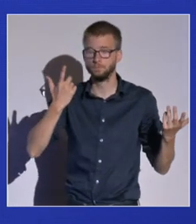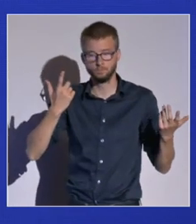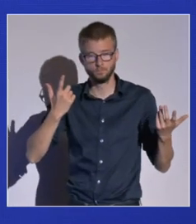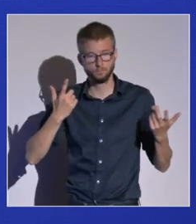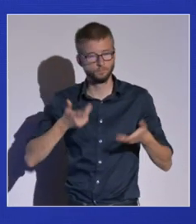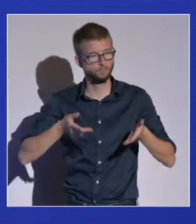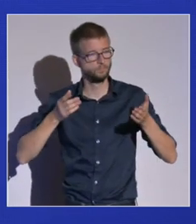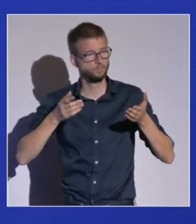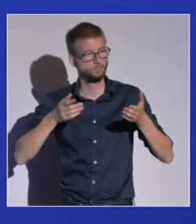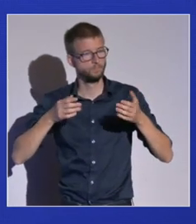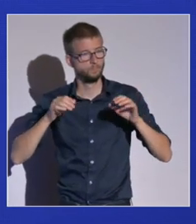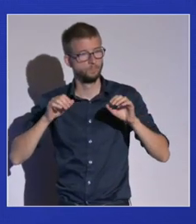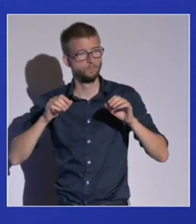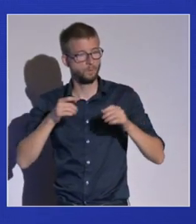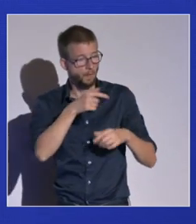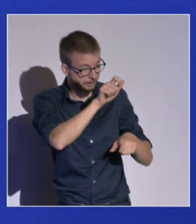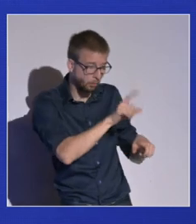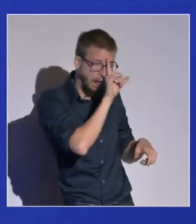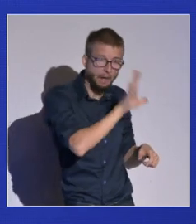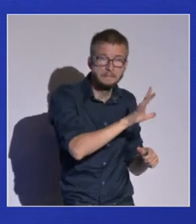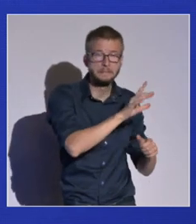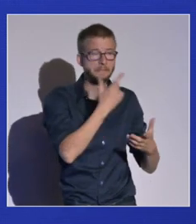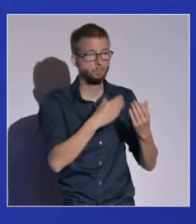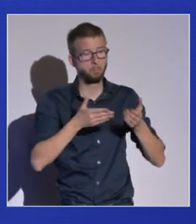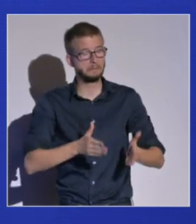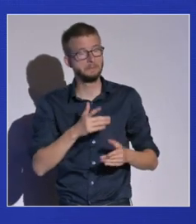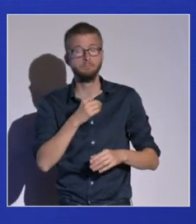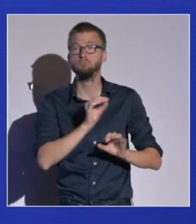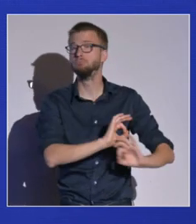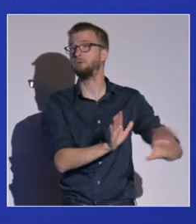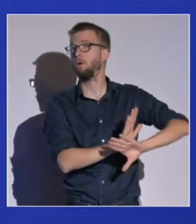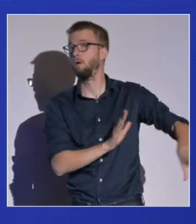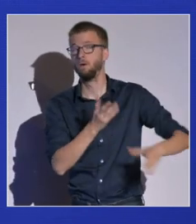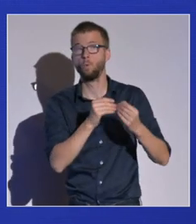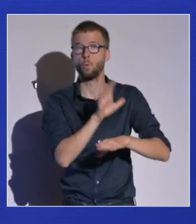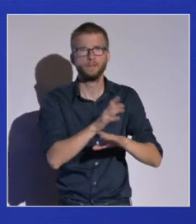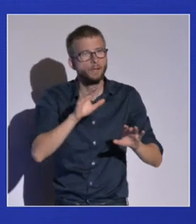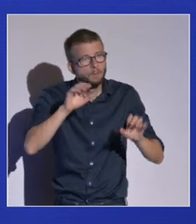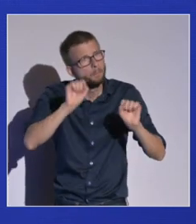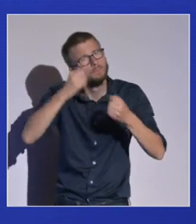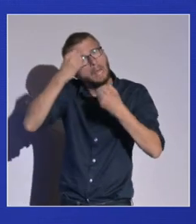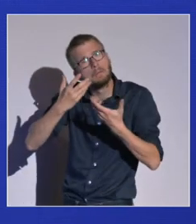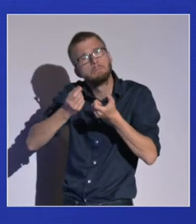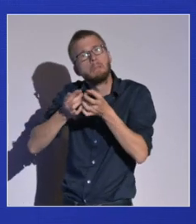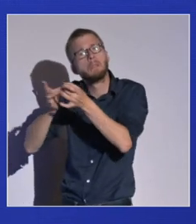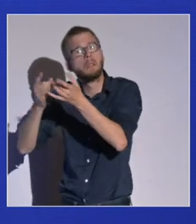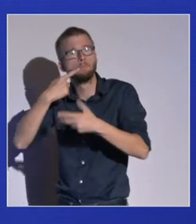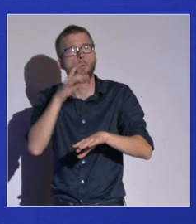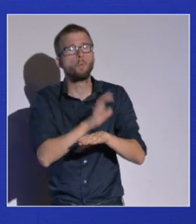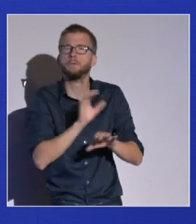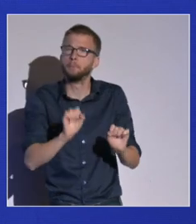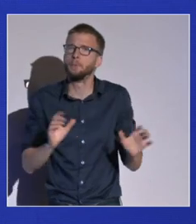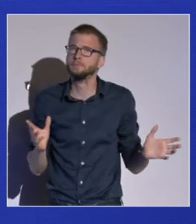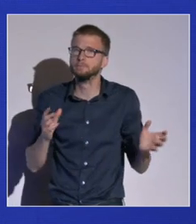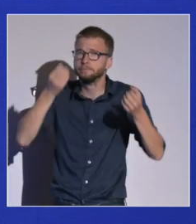légitimes à décider sans l'opinion ou contre l'opinion. Quelquefois, il faut aller contre. Mais selon moi,